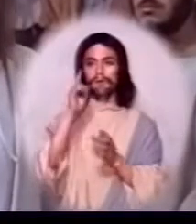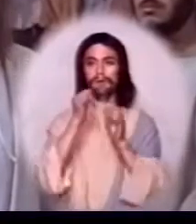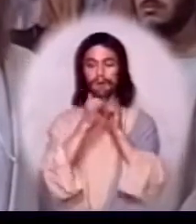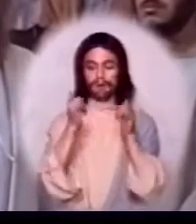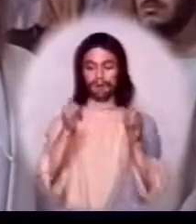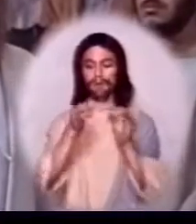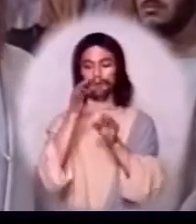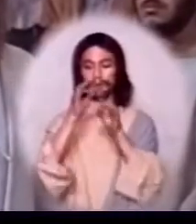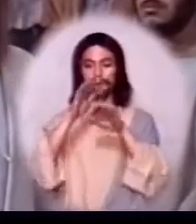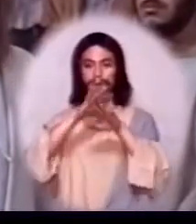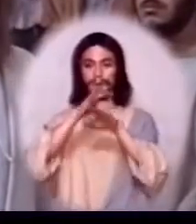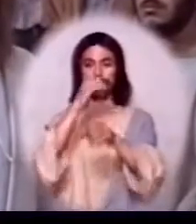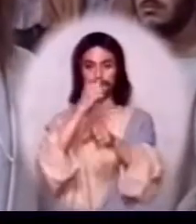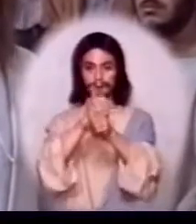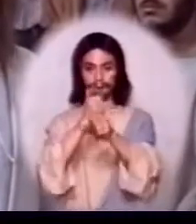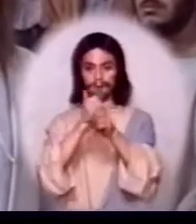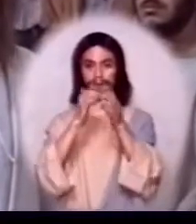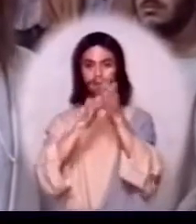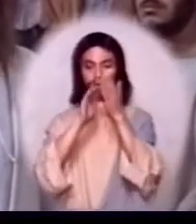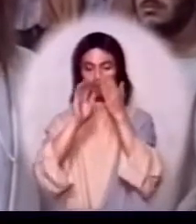어떤 사람이 포도원을 만들어서